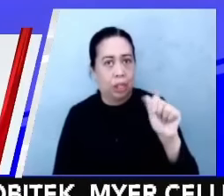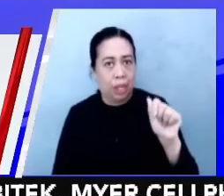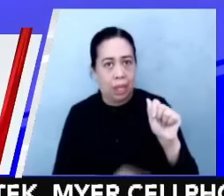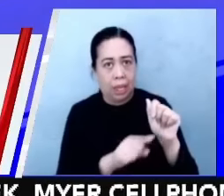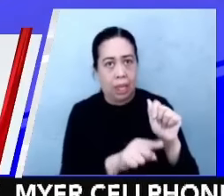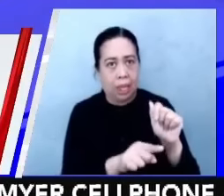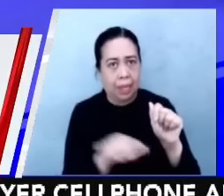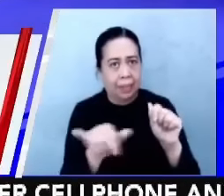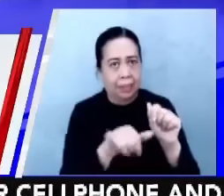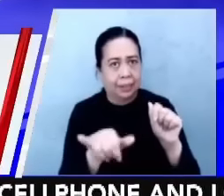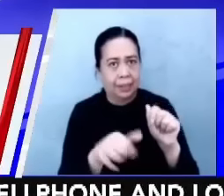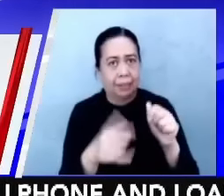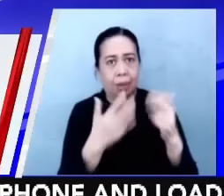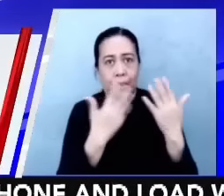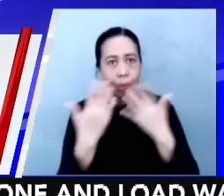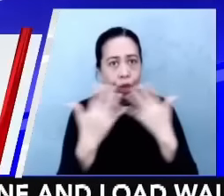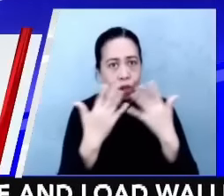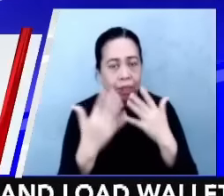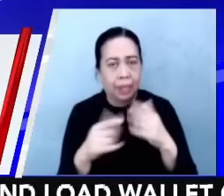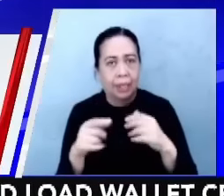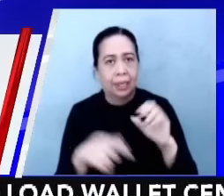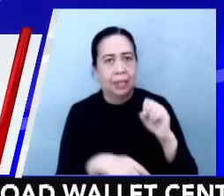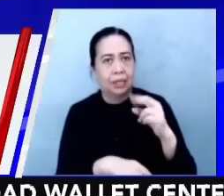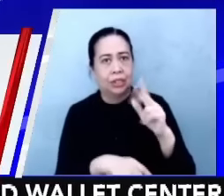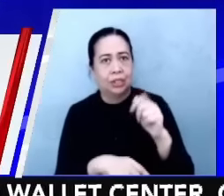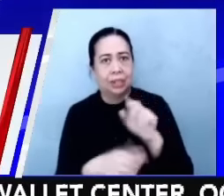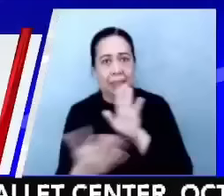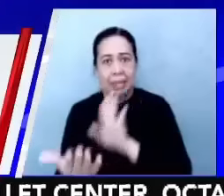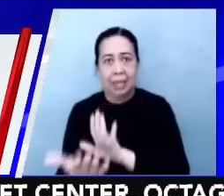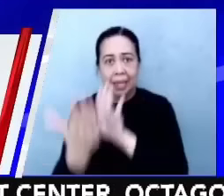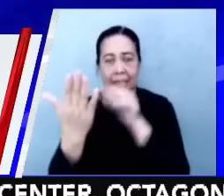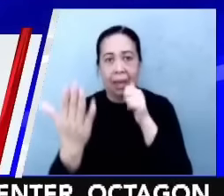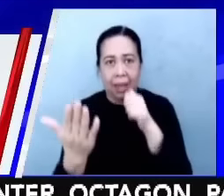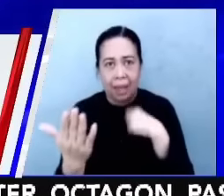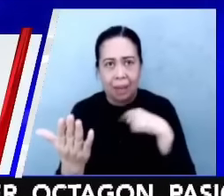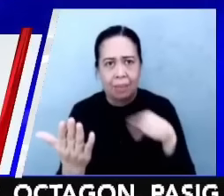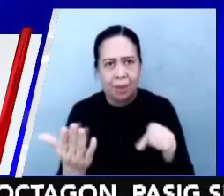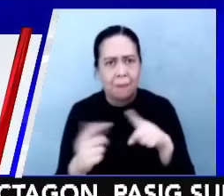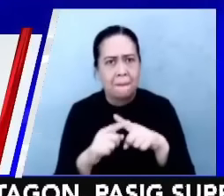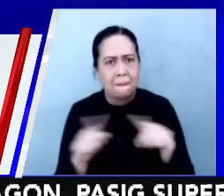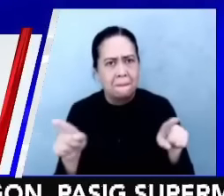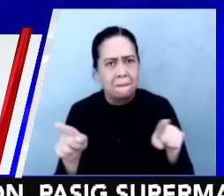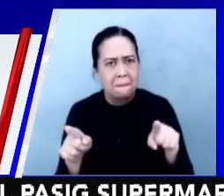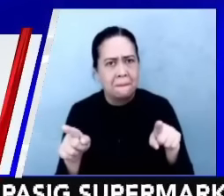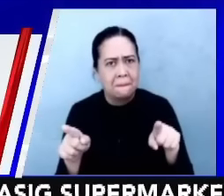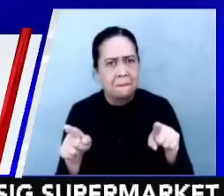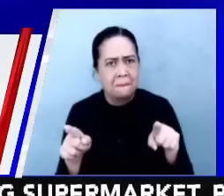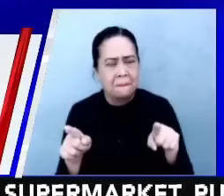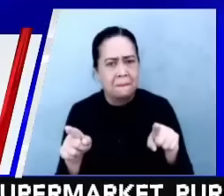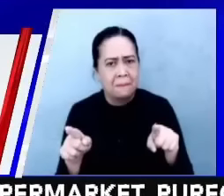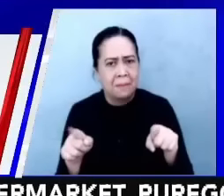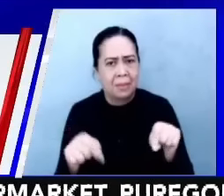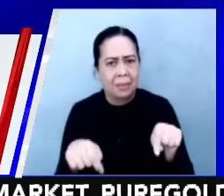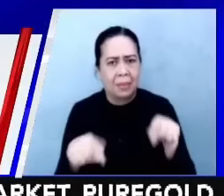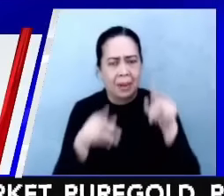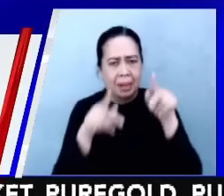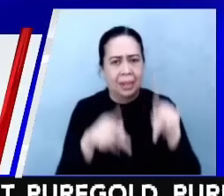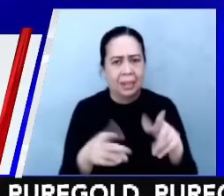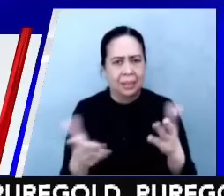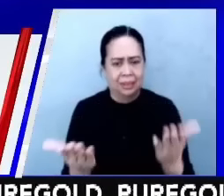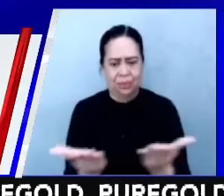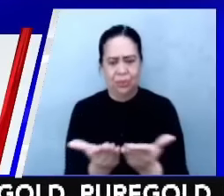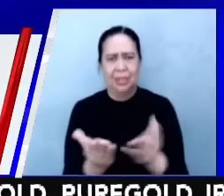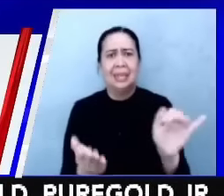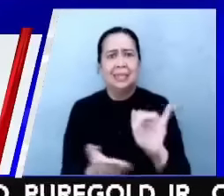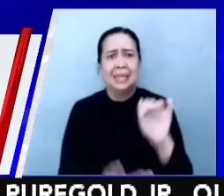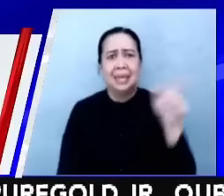birthday sa shago nakaharap namin kahapon sa hearing pero ibang tao ang nasa photo So parang doun kay Alice goder so